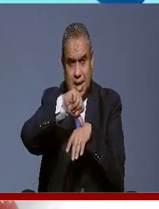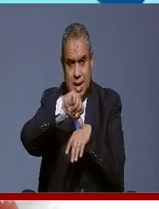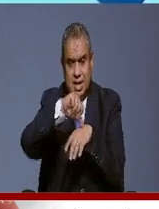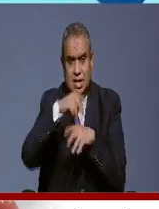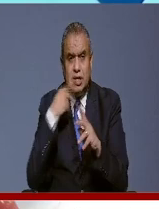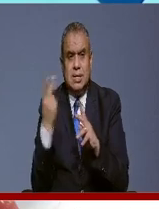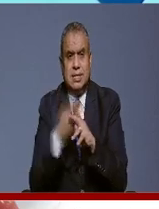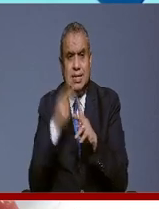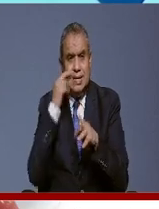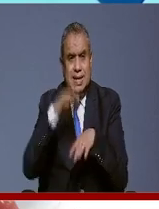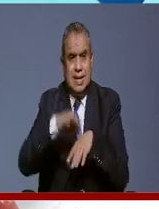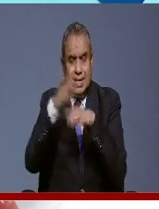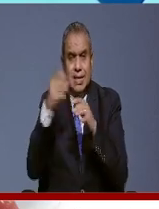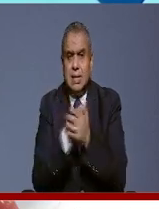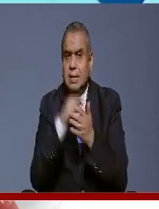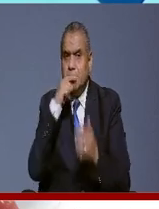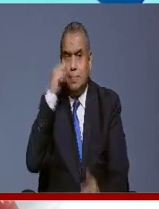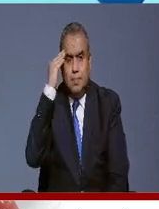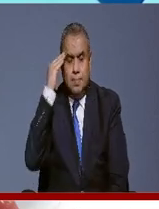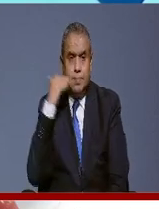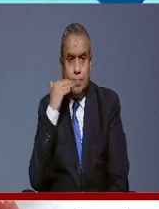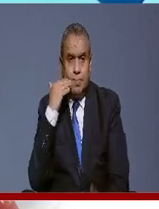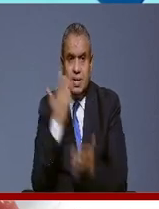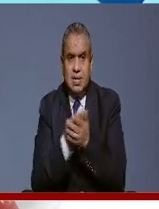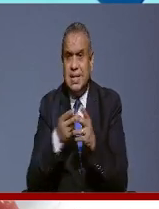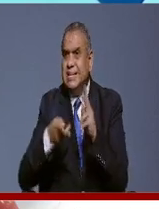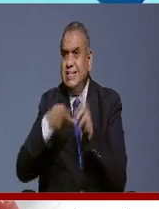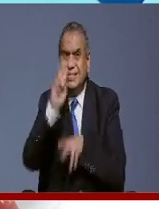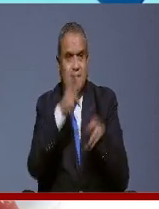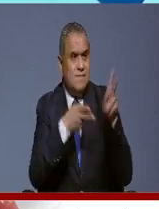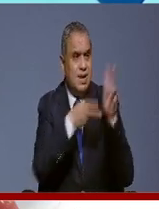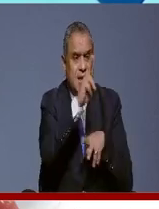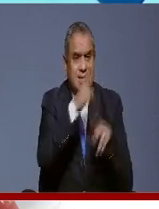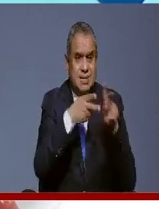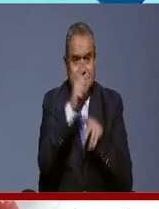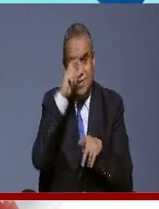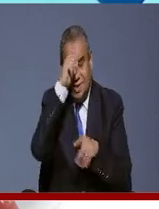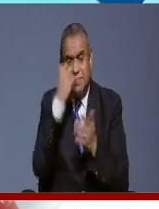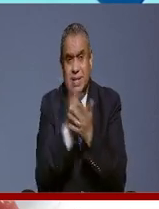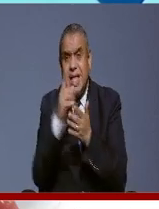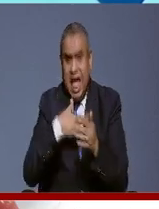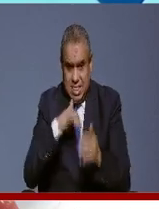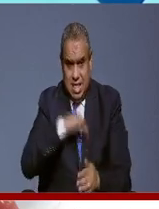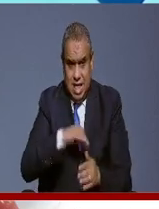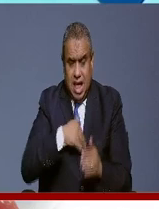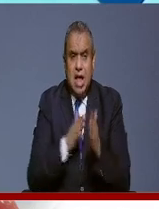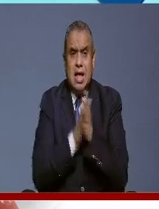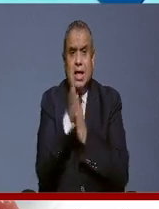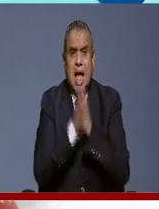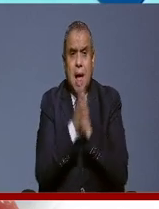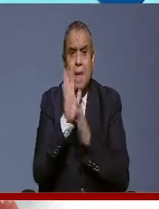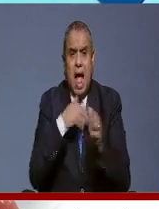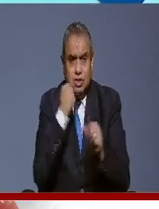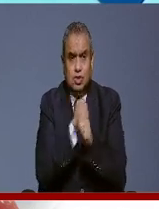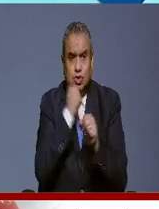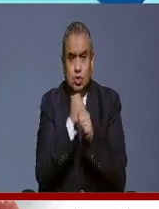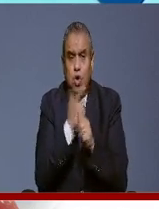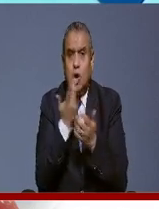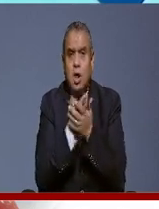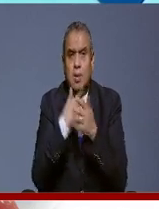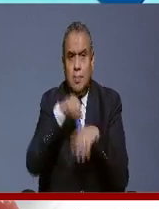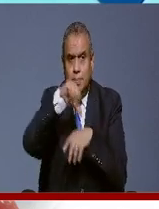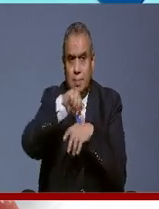الناس، بالذات السيدات، السيدات ما قدروش يسافروا مع ان كلهم حماس ان هم يشتغلوا، وصناعات كتيرة عايزة تروح